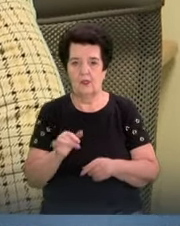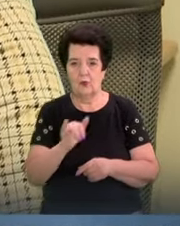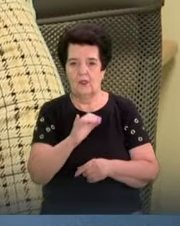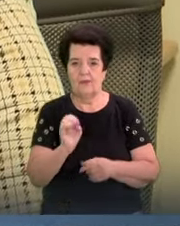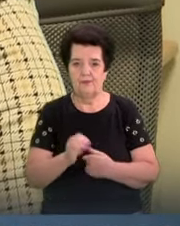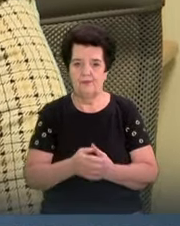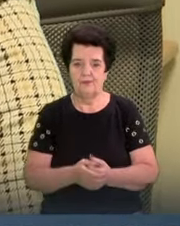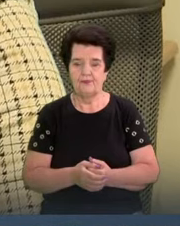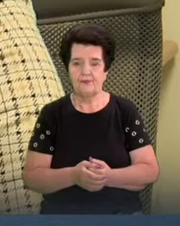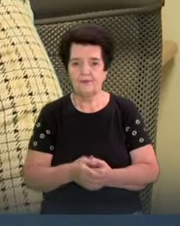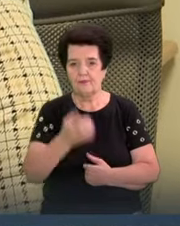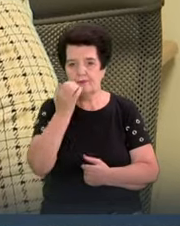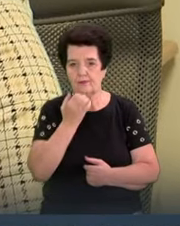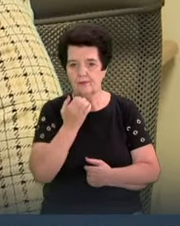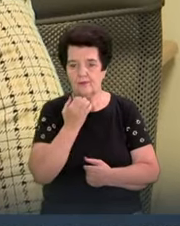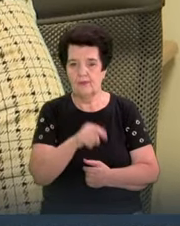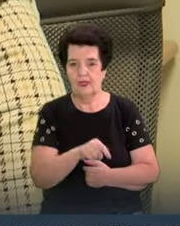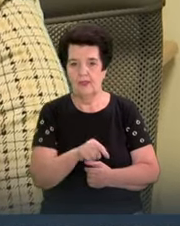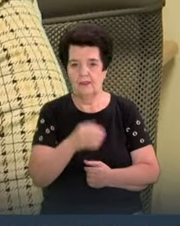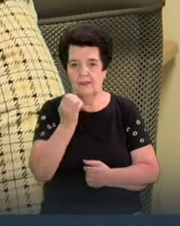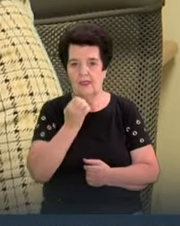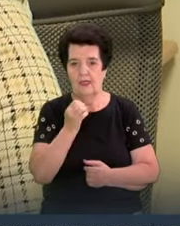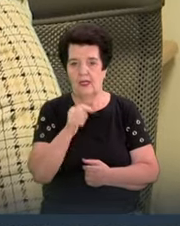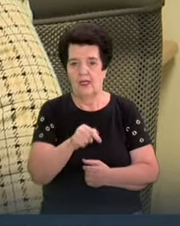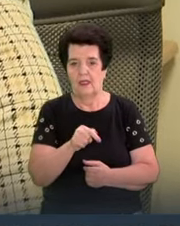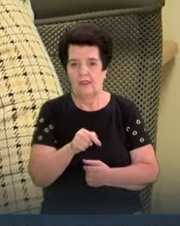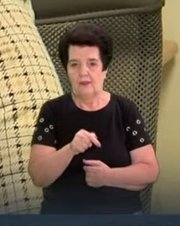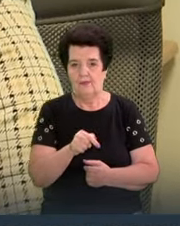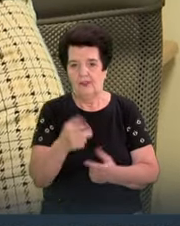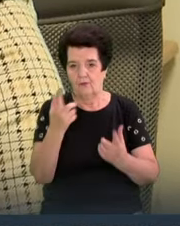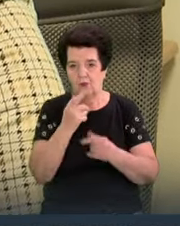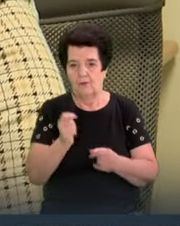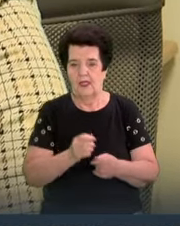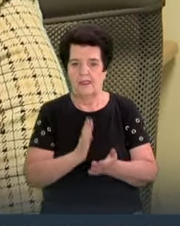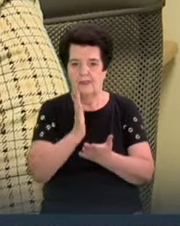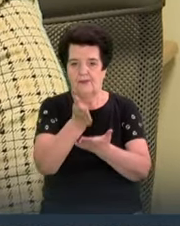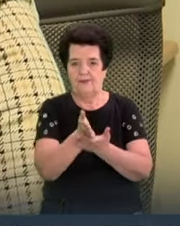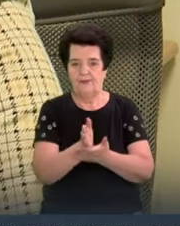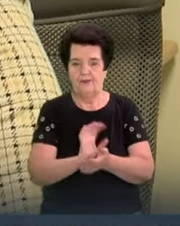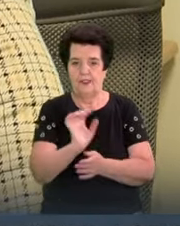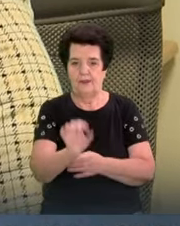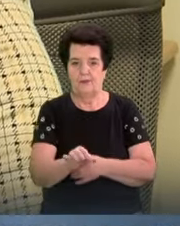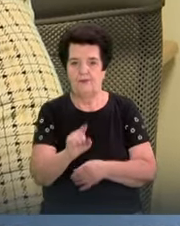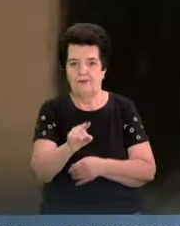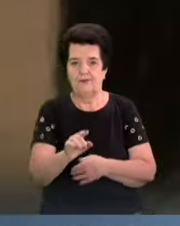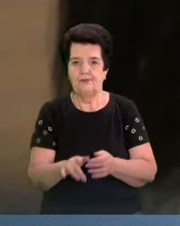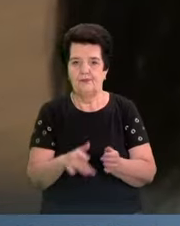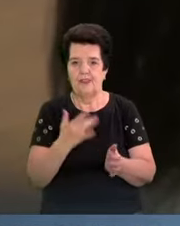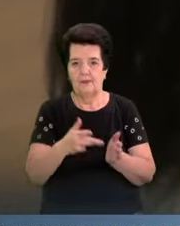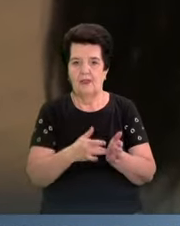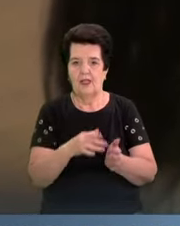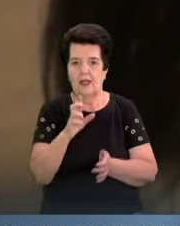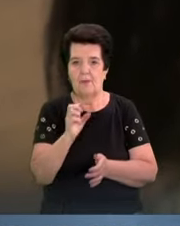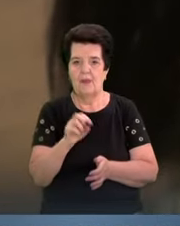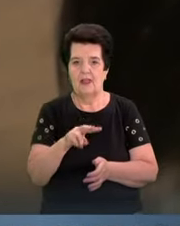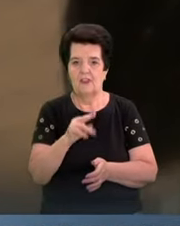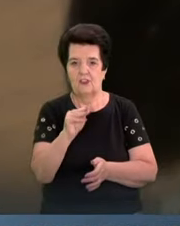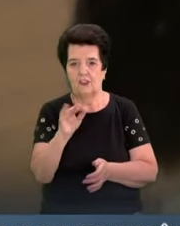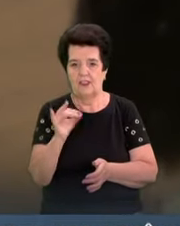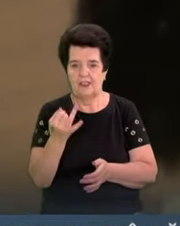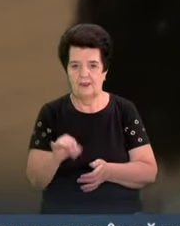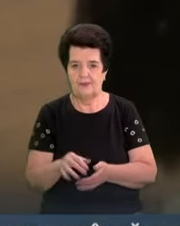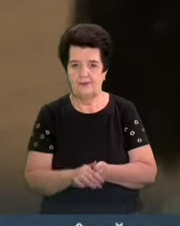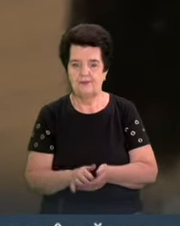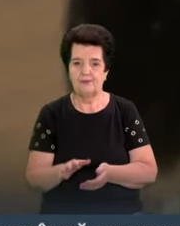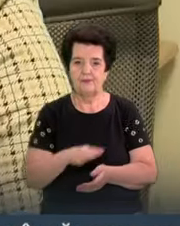Europeană, datorită informațiilor transmise de dumneavoastră direct din capitala Belgiei. Știm că veți realiza mai